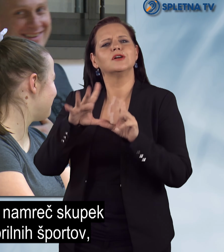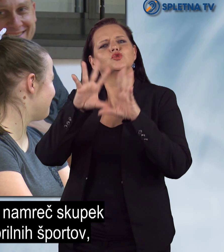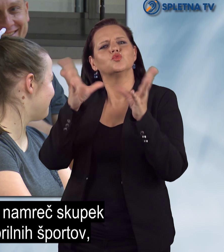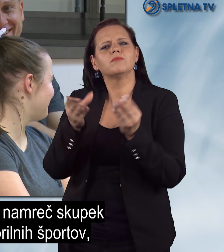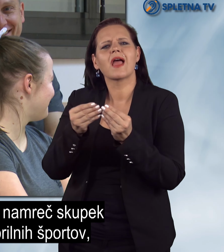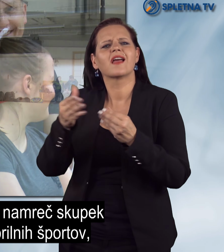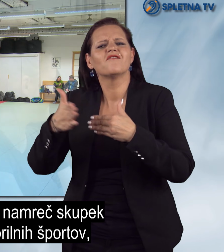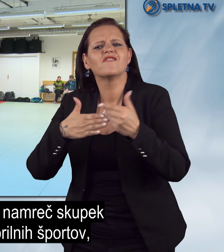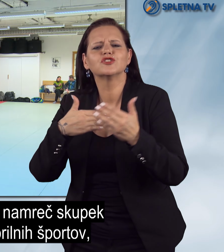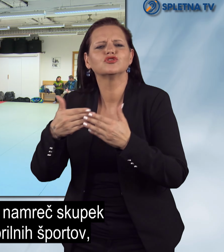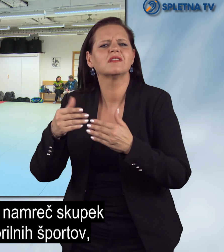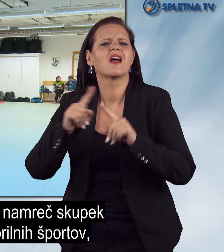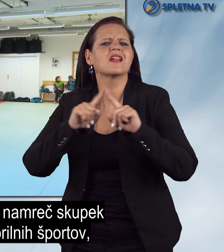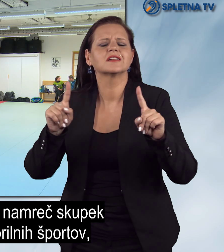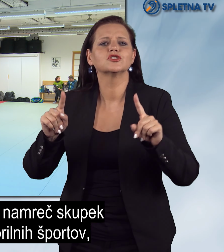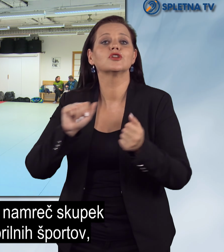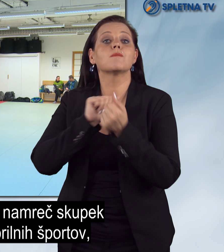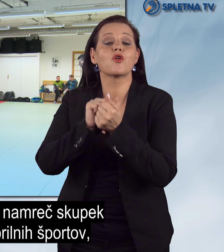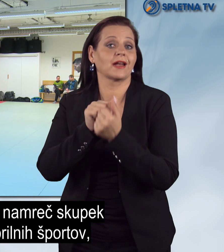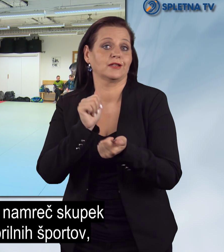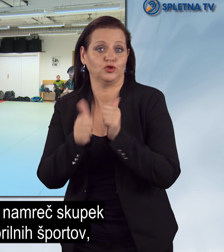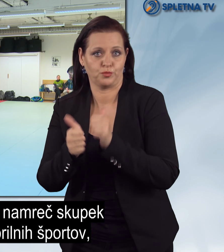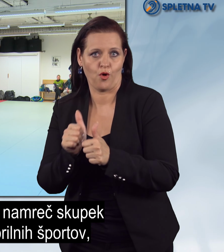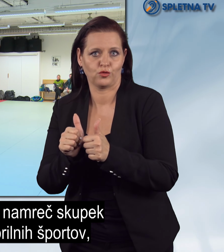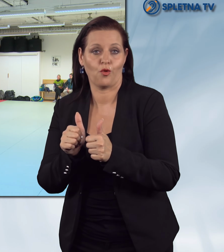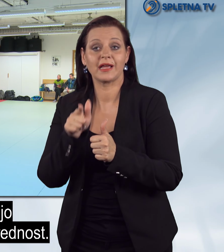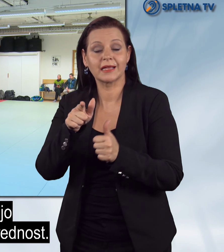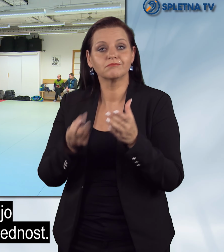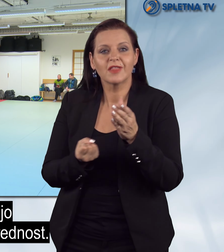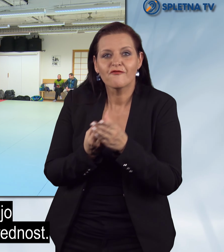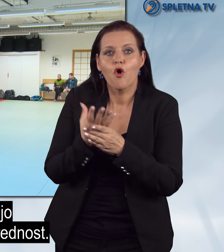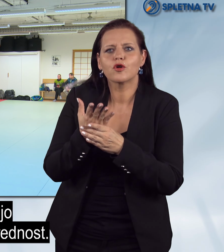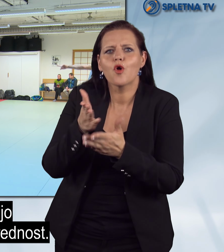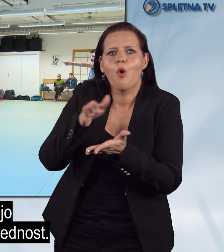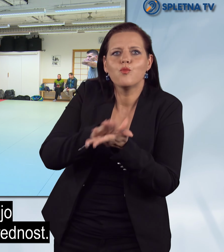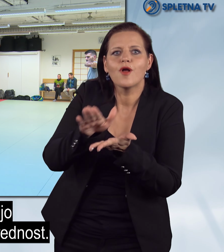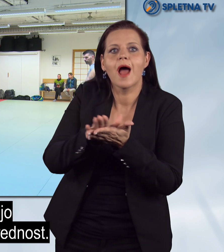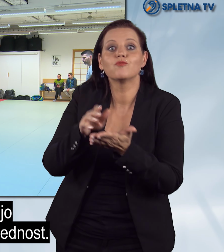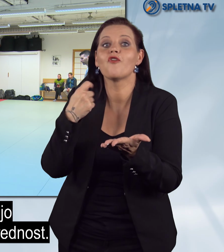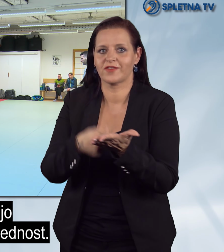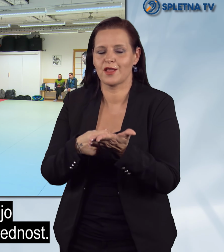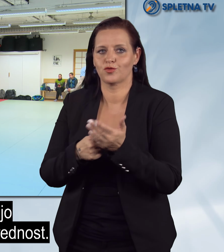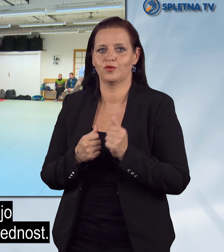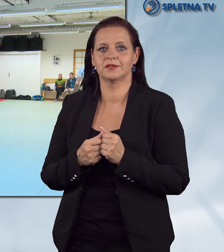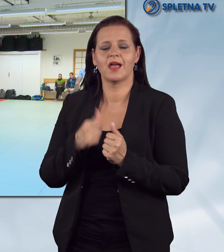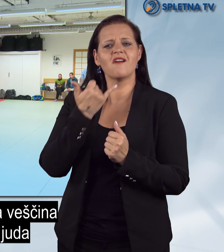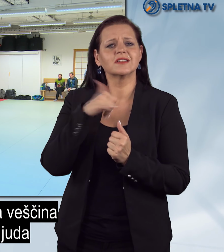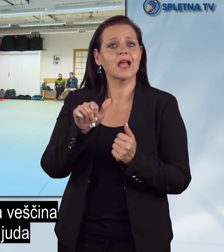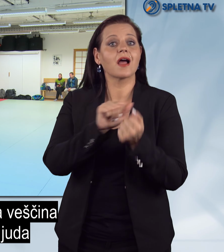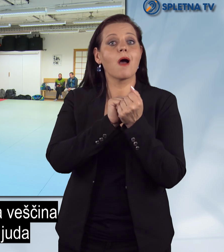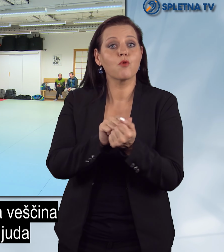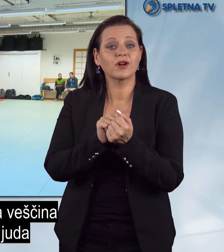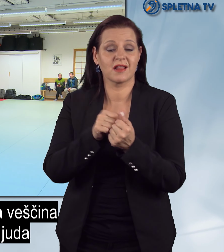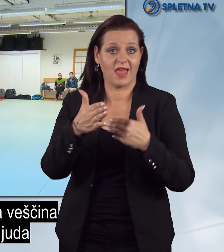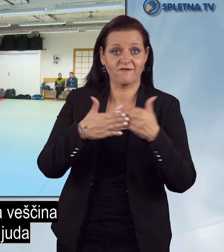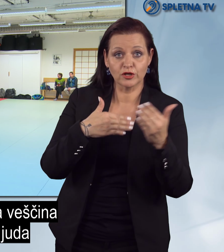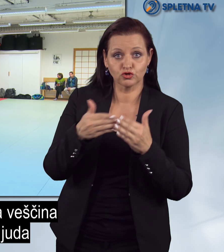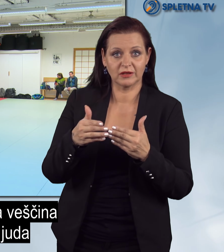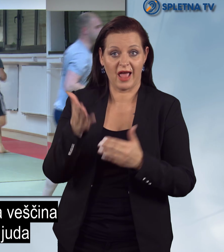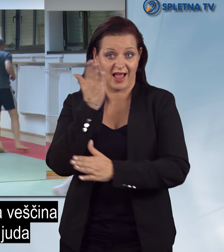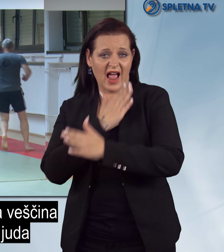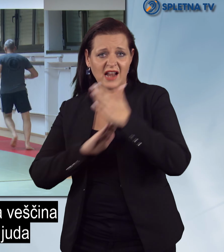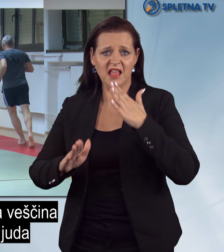namreč skupek veščin različnih borilnih športov, ki tvorijo uporabno vrednost. Vsaka borilna